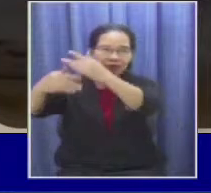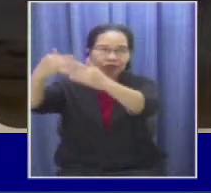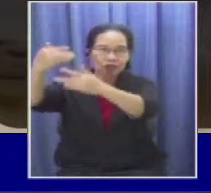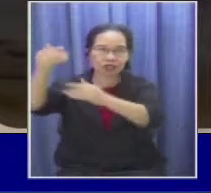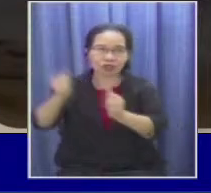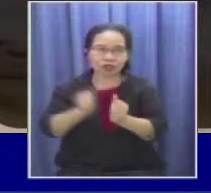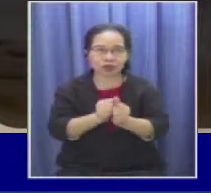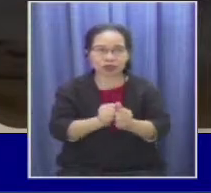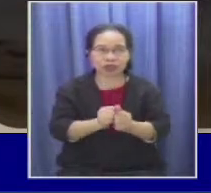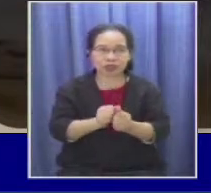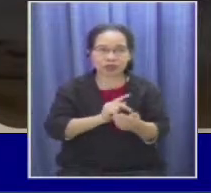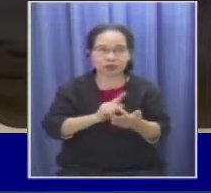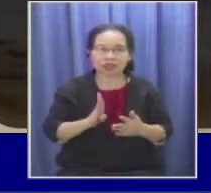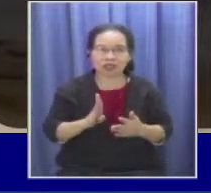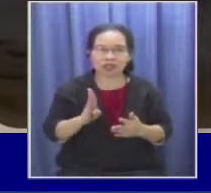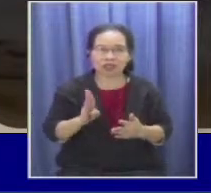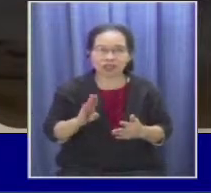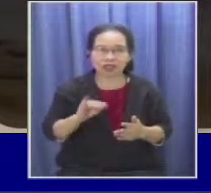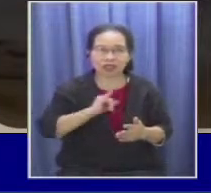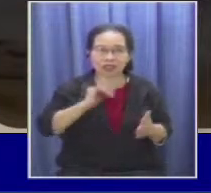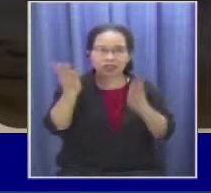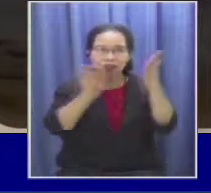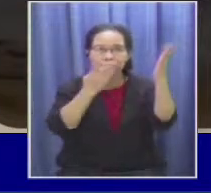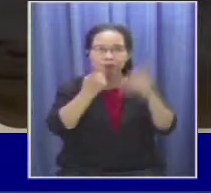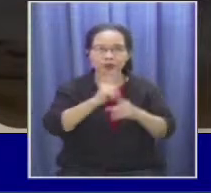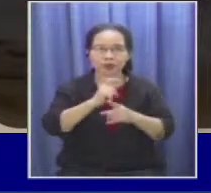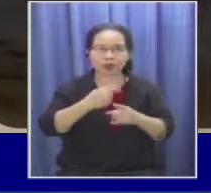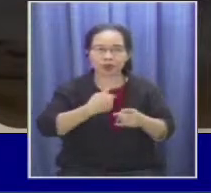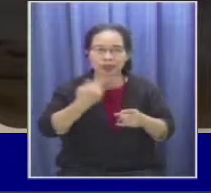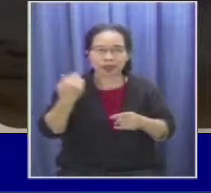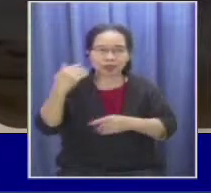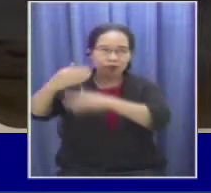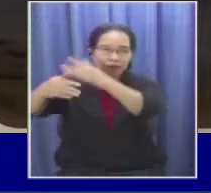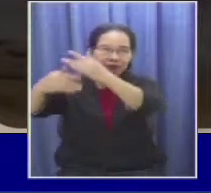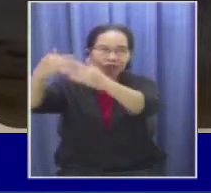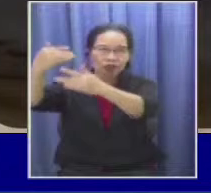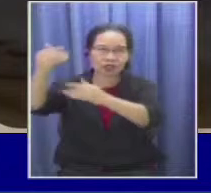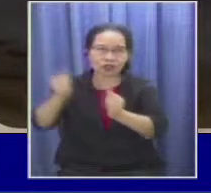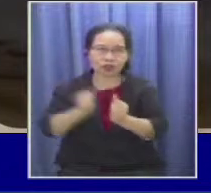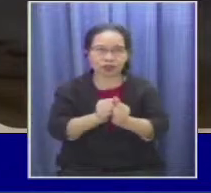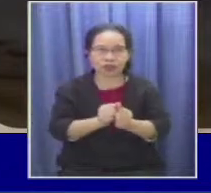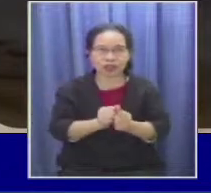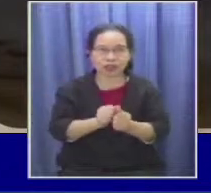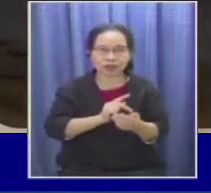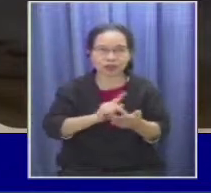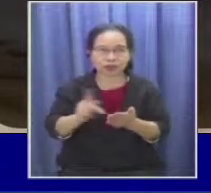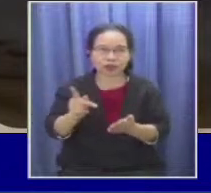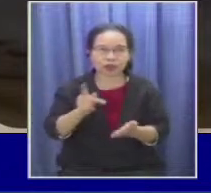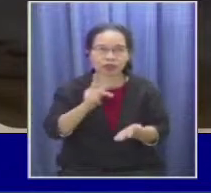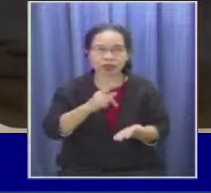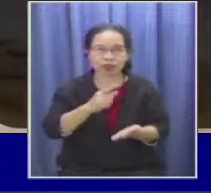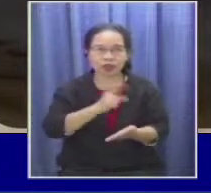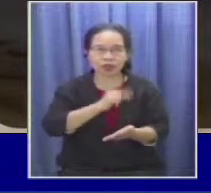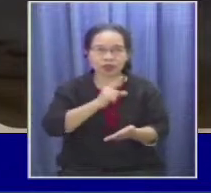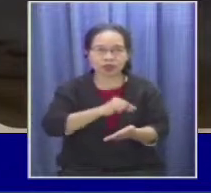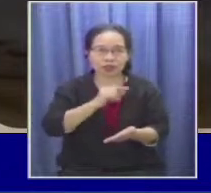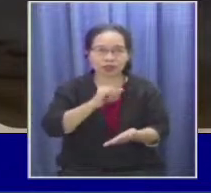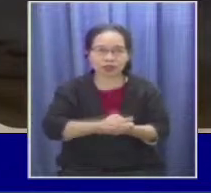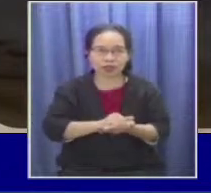Timothy ngoma tosmene ti ba ko ntimu miensa meda Onyankopɔn na me free ahonim pamu me som no se